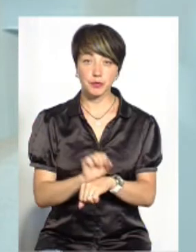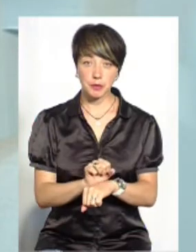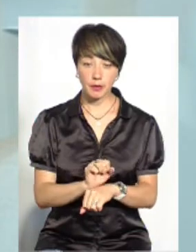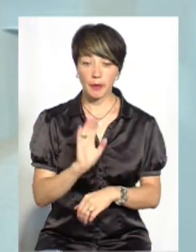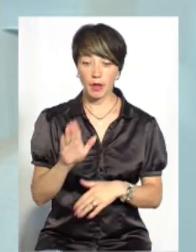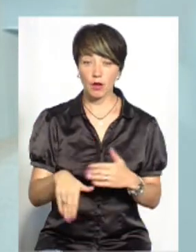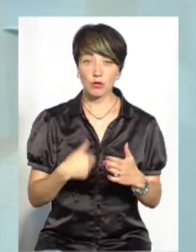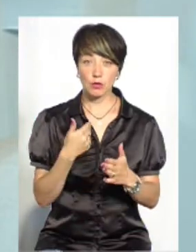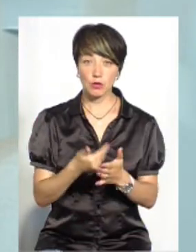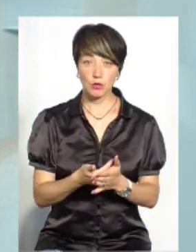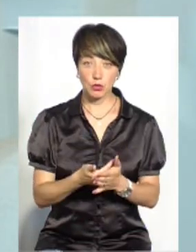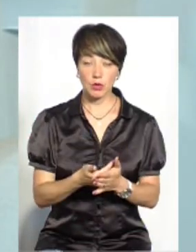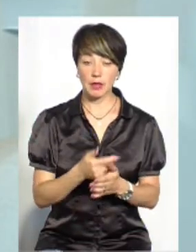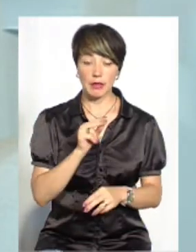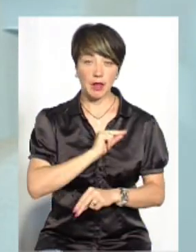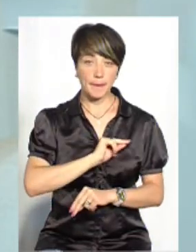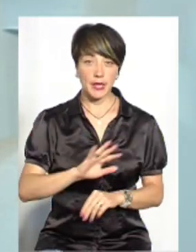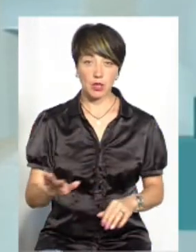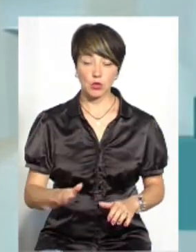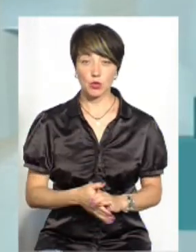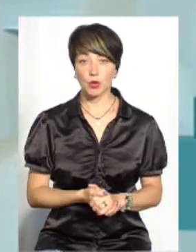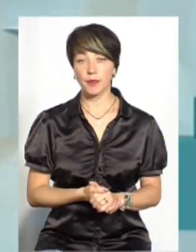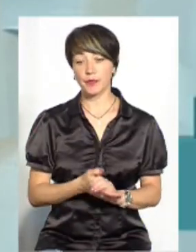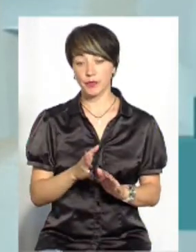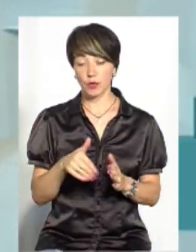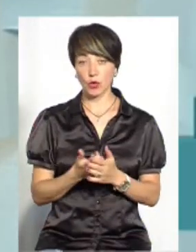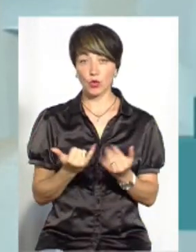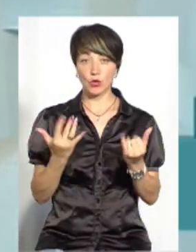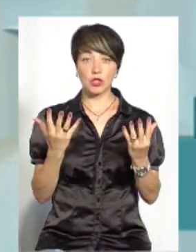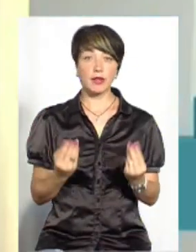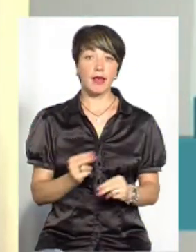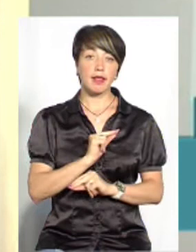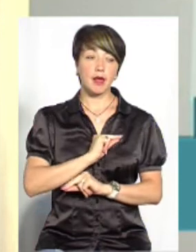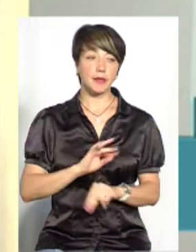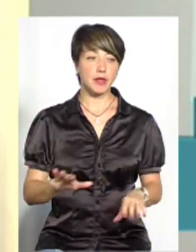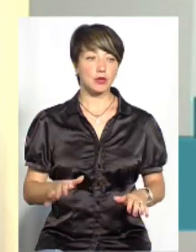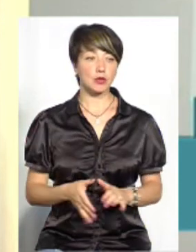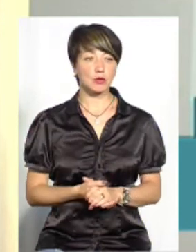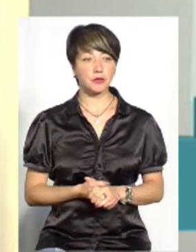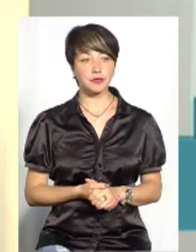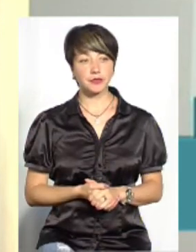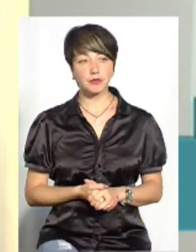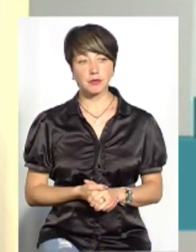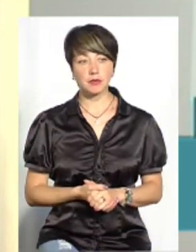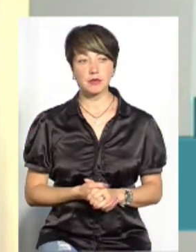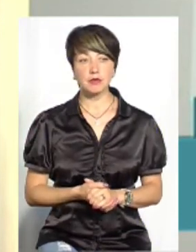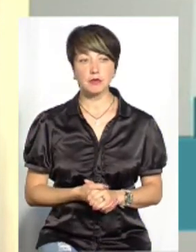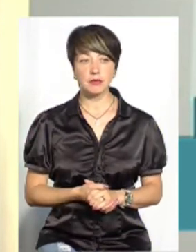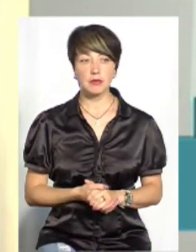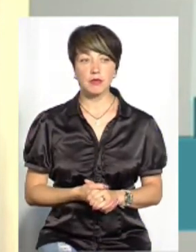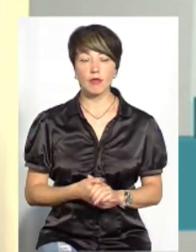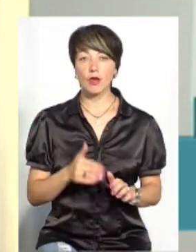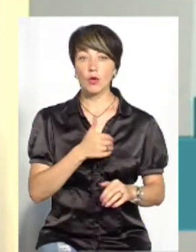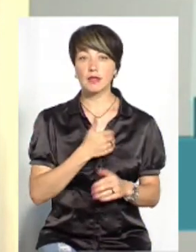того часу воно не працює. І по сьогоднішній день воно не працює. Ось якраз хотів запитати про оглядове